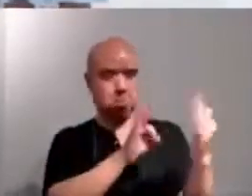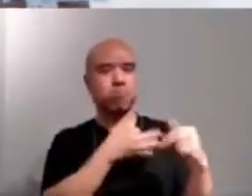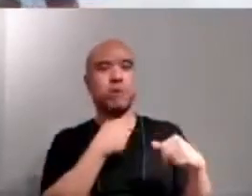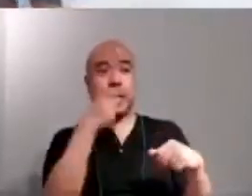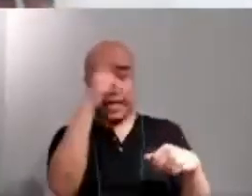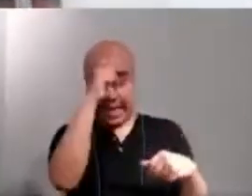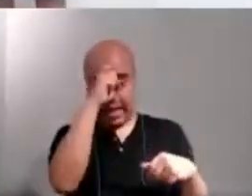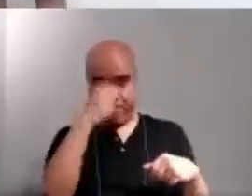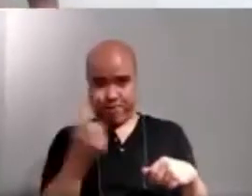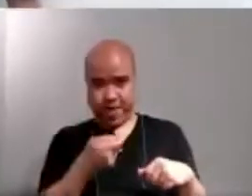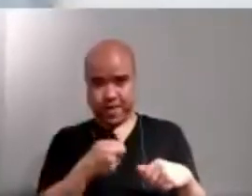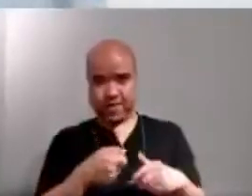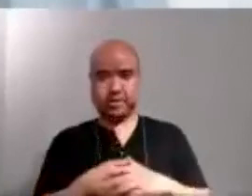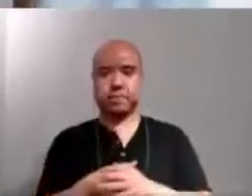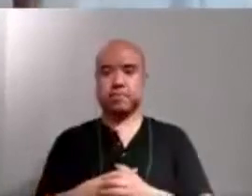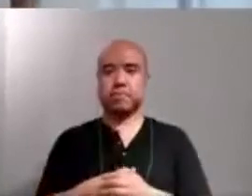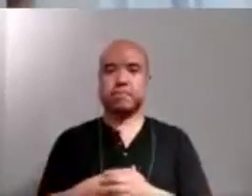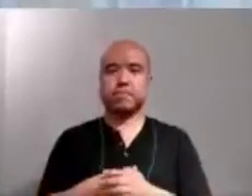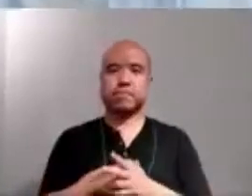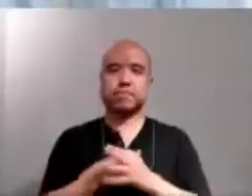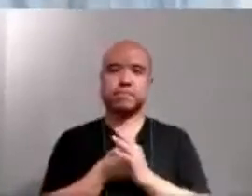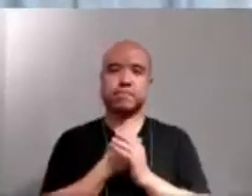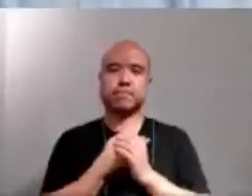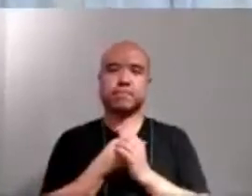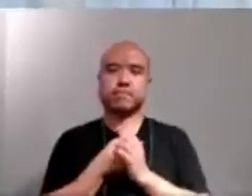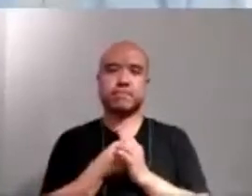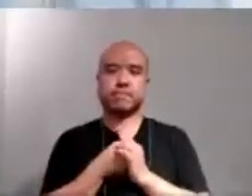嘅计划啦、项目啦，同埋希望将来做到啲咩。